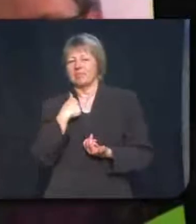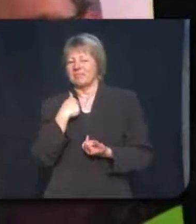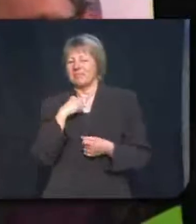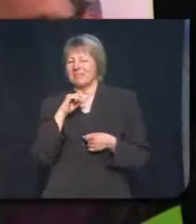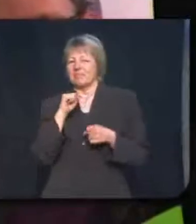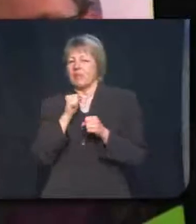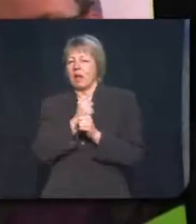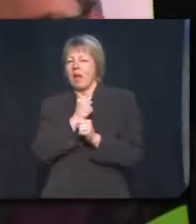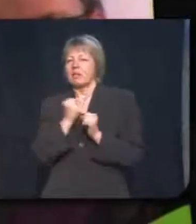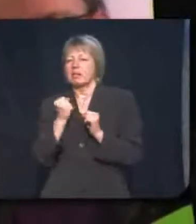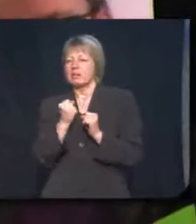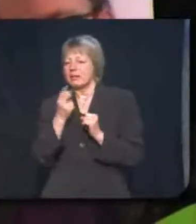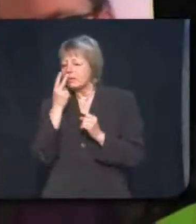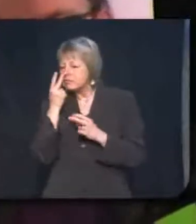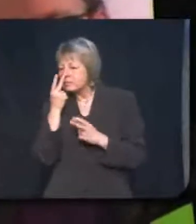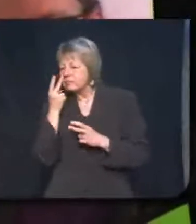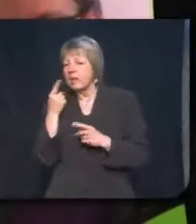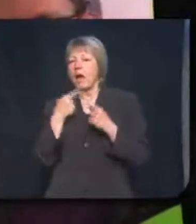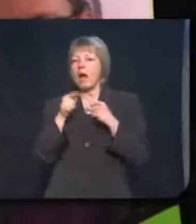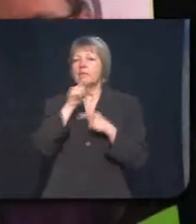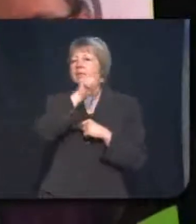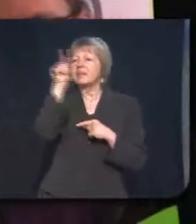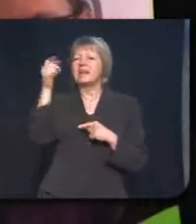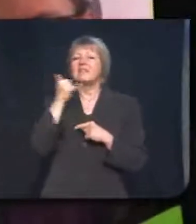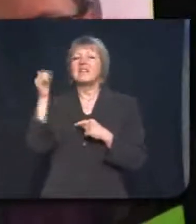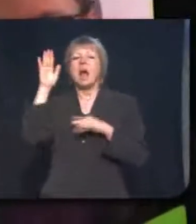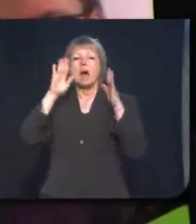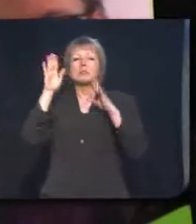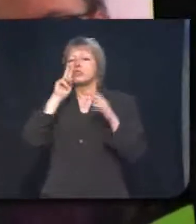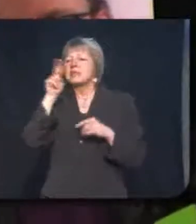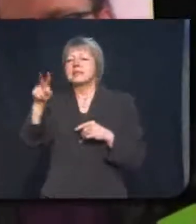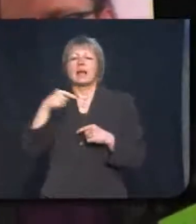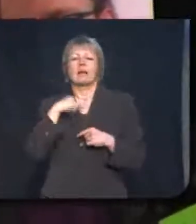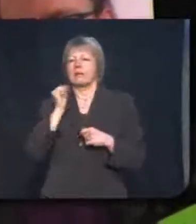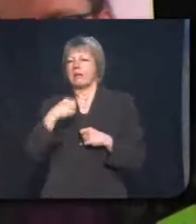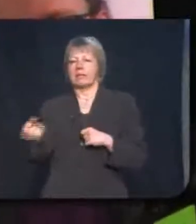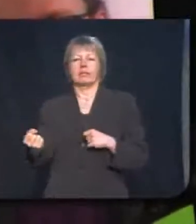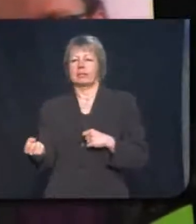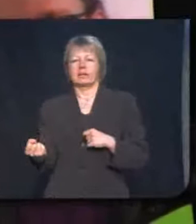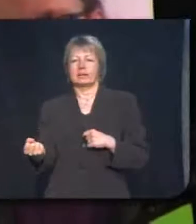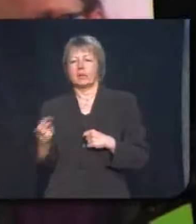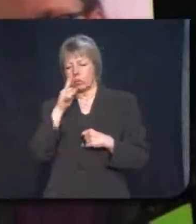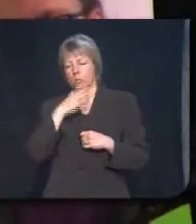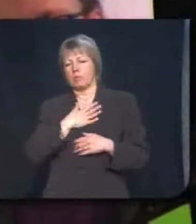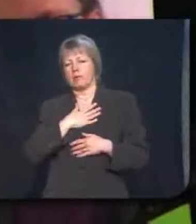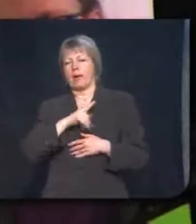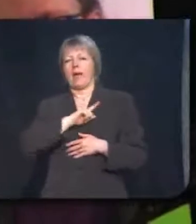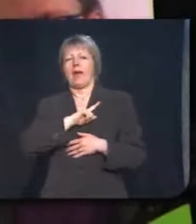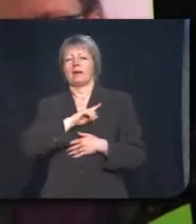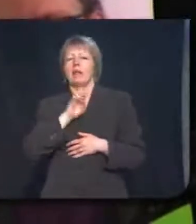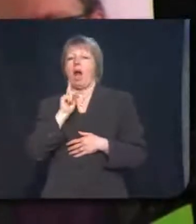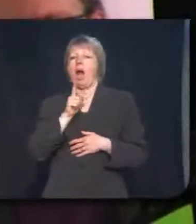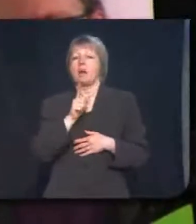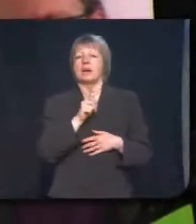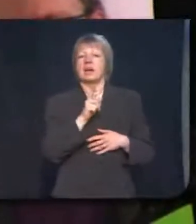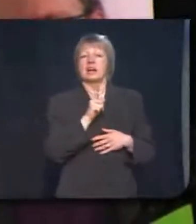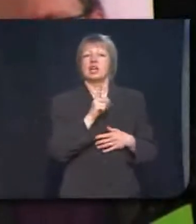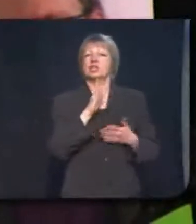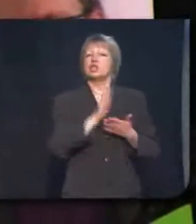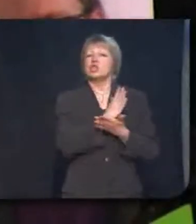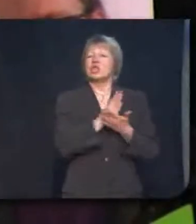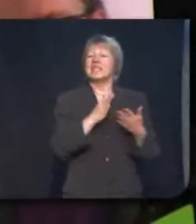ich kann sie natürlich befragen wenn sie es freiwillig machen und das Schiedsgericht kann allerdings das dann überprüfen wenn es